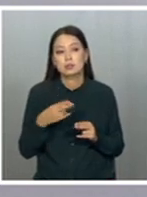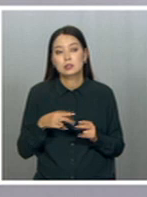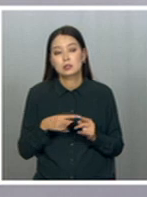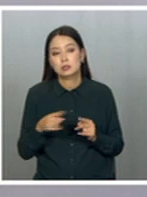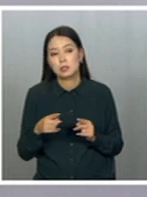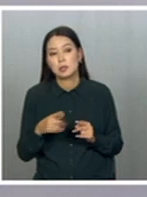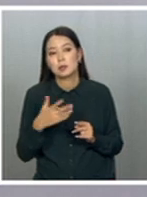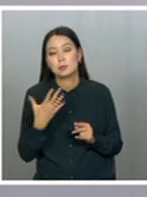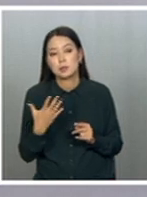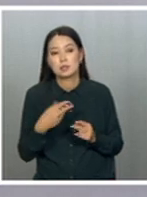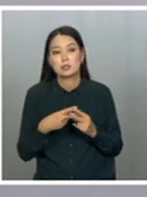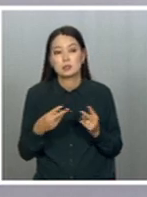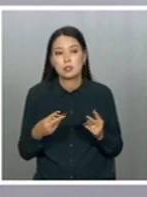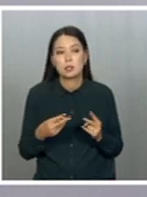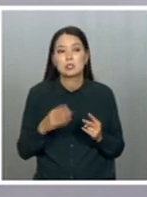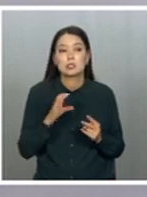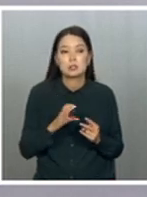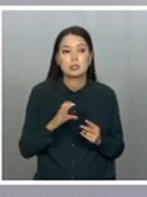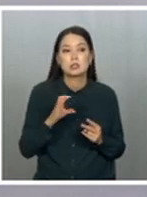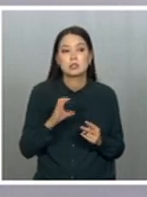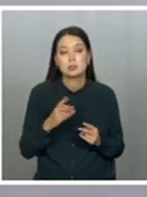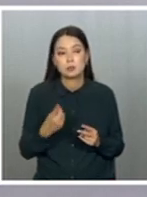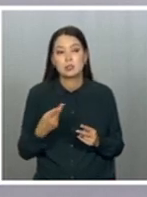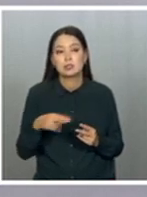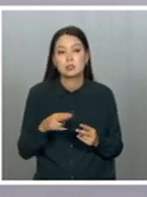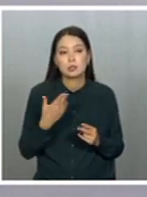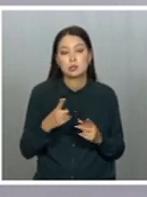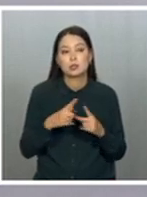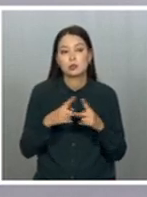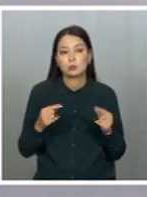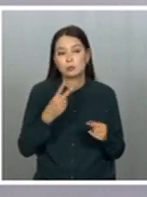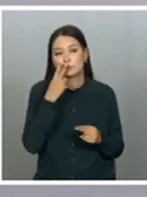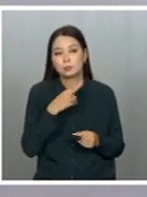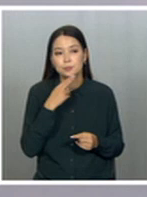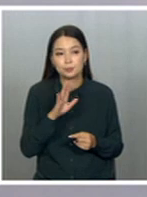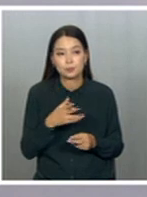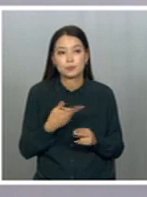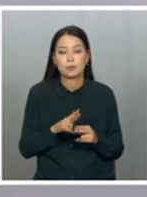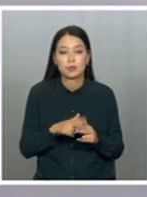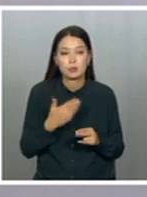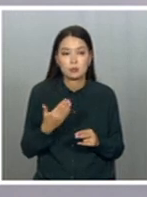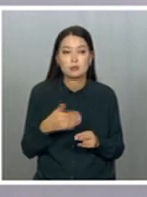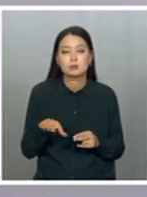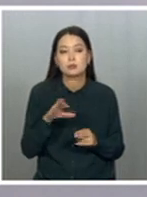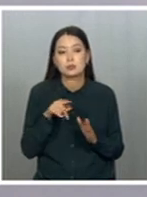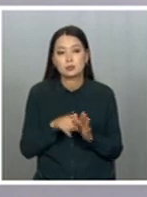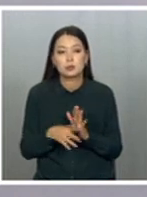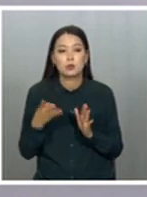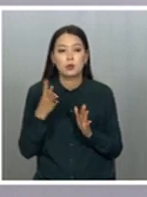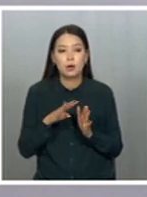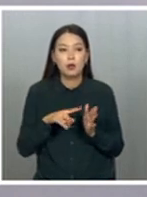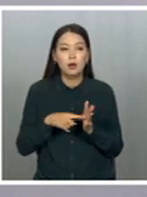Енді С, С1, Д үш бұрышын қарастыратын болсақ, ол тік бұрышты үш бұрыш.